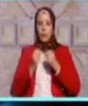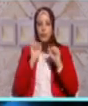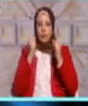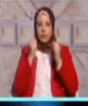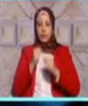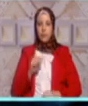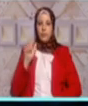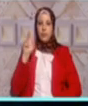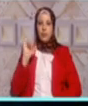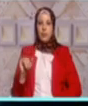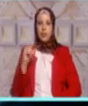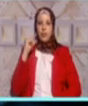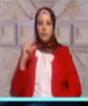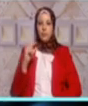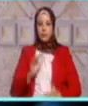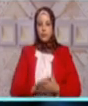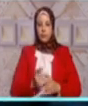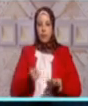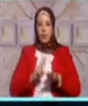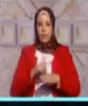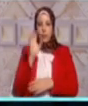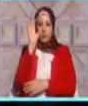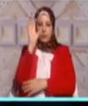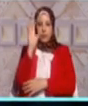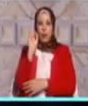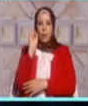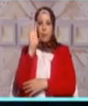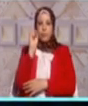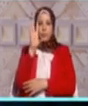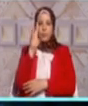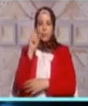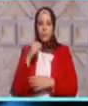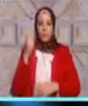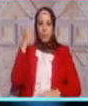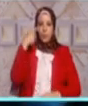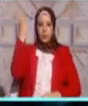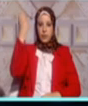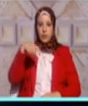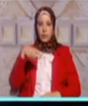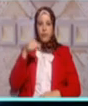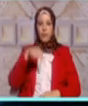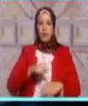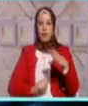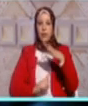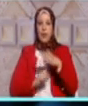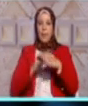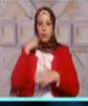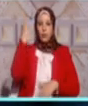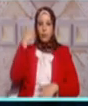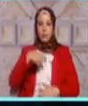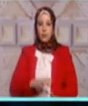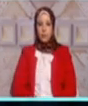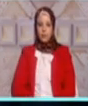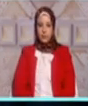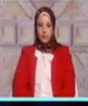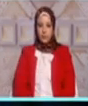واستخدام أعمدة إنارة بالطاقة الشمسية داخل الحرم الجامعي، وبالإضافة للعديد